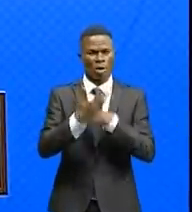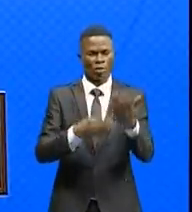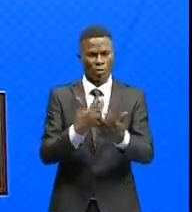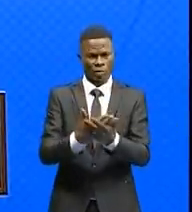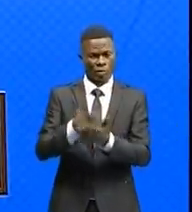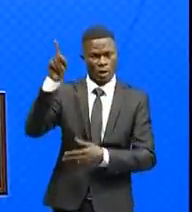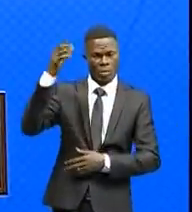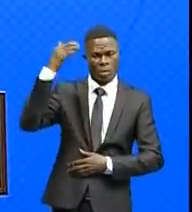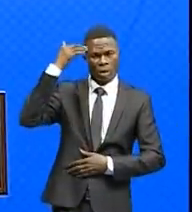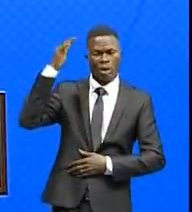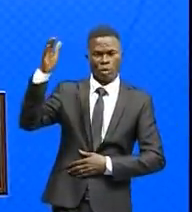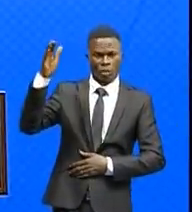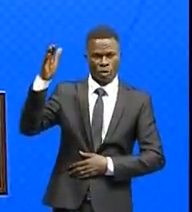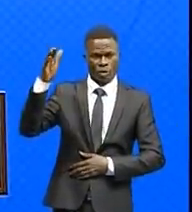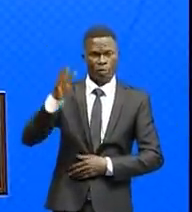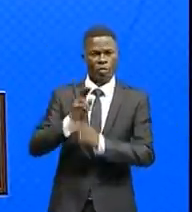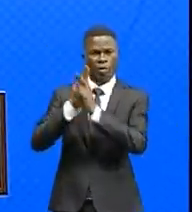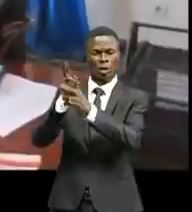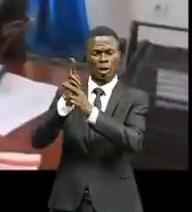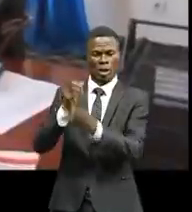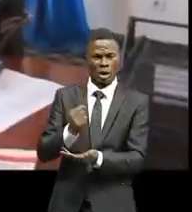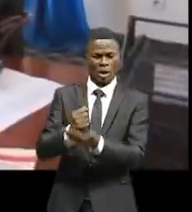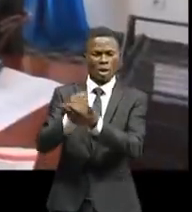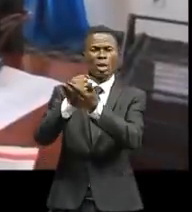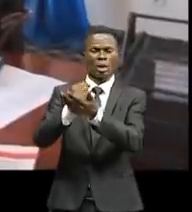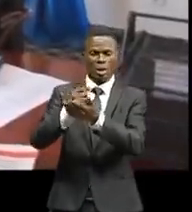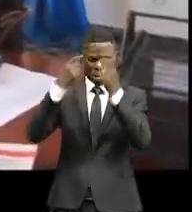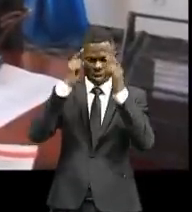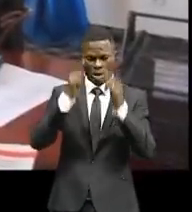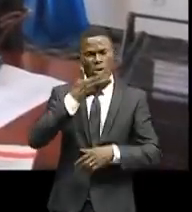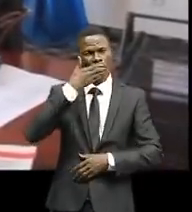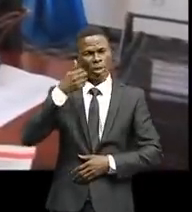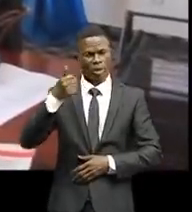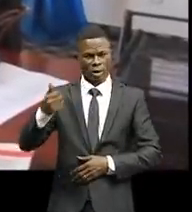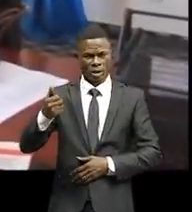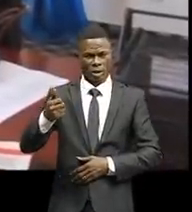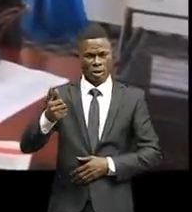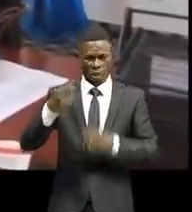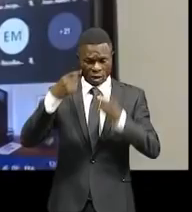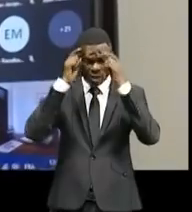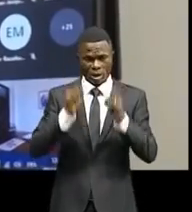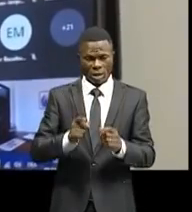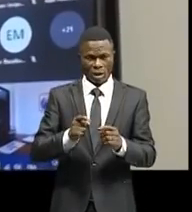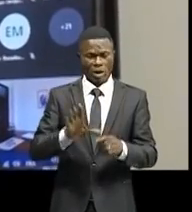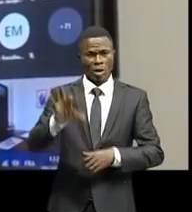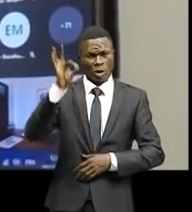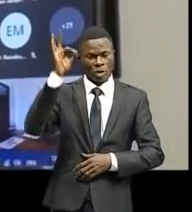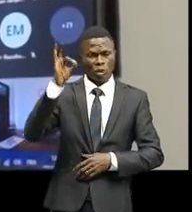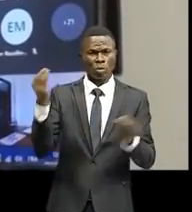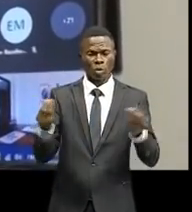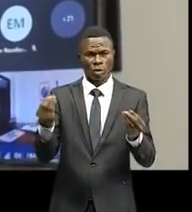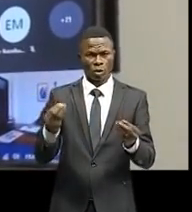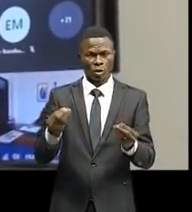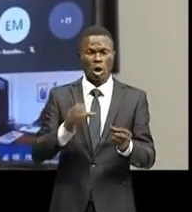sur place. Son rapport permettra de prendre des mesures appropriées. Ces mesures ont été prises à la suite de